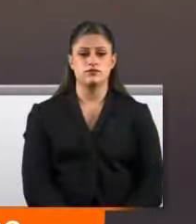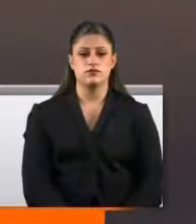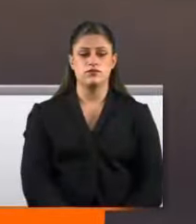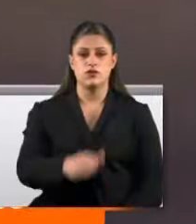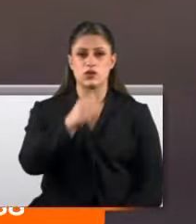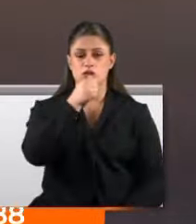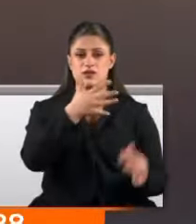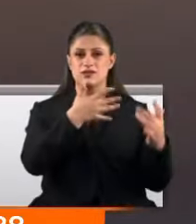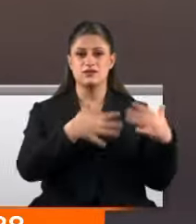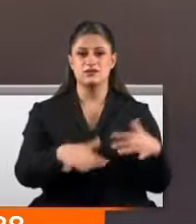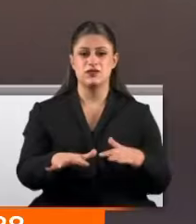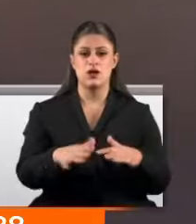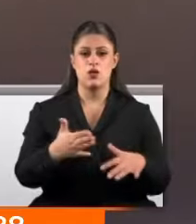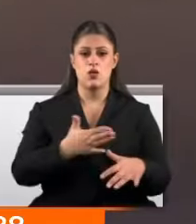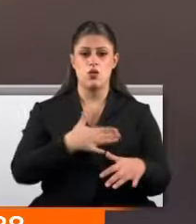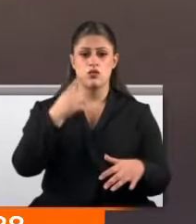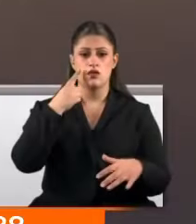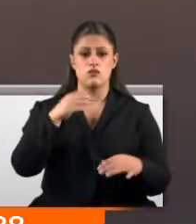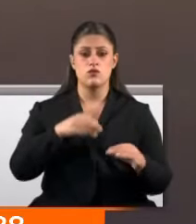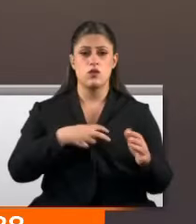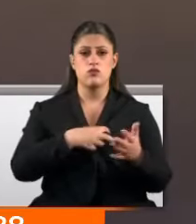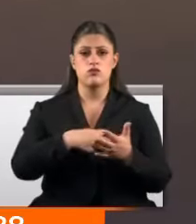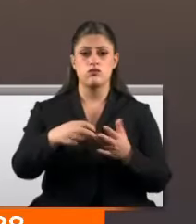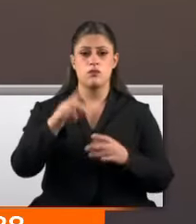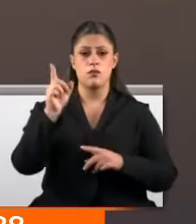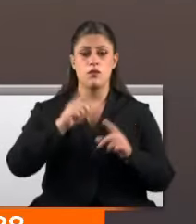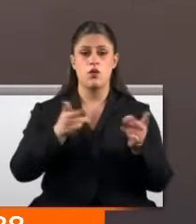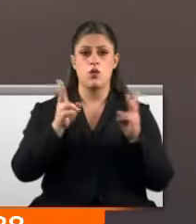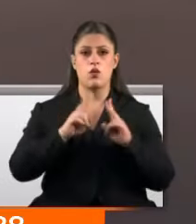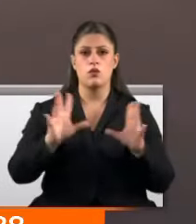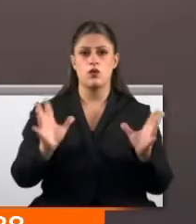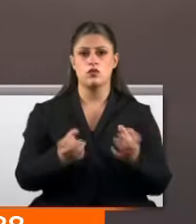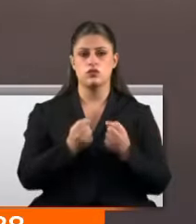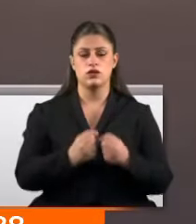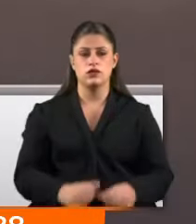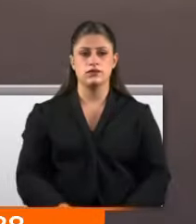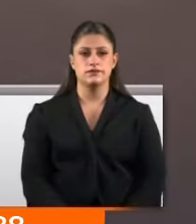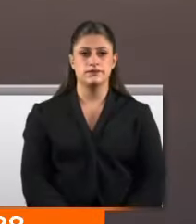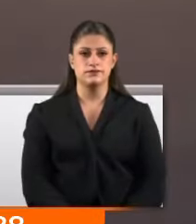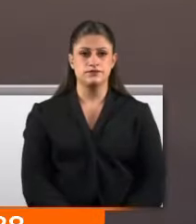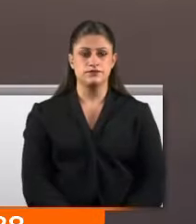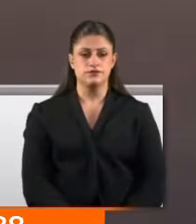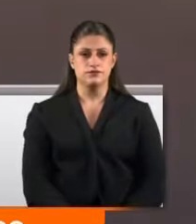Sel önüne kattığını sürükledi, bazıları canını zor kurtardı.